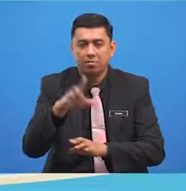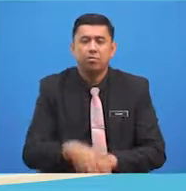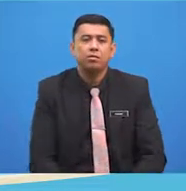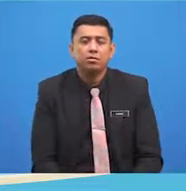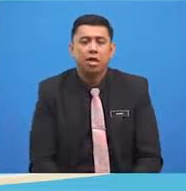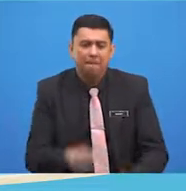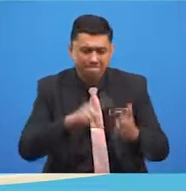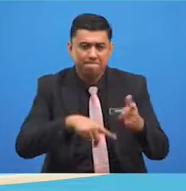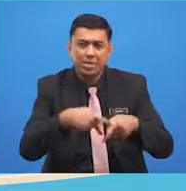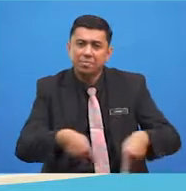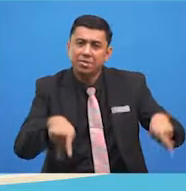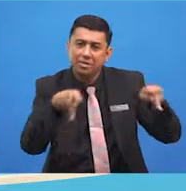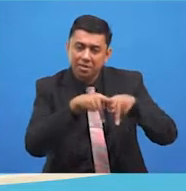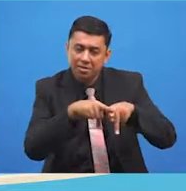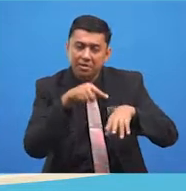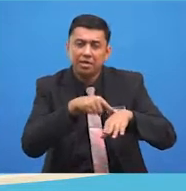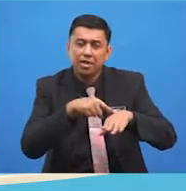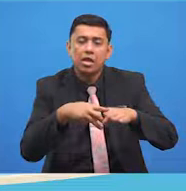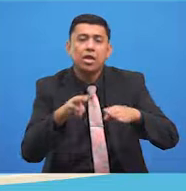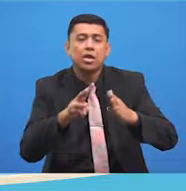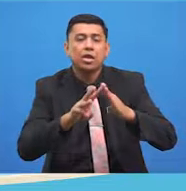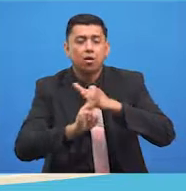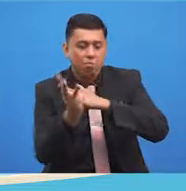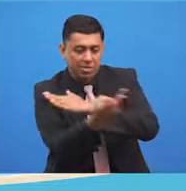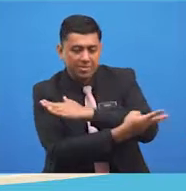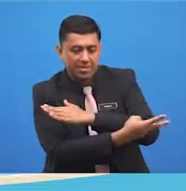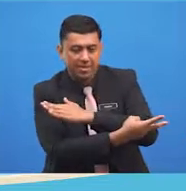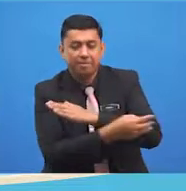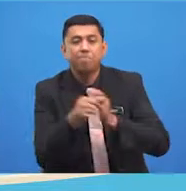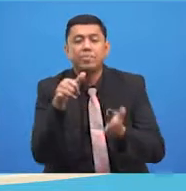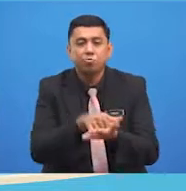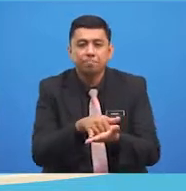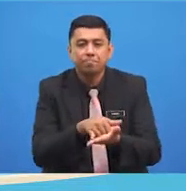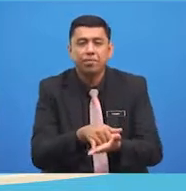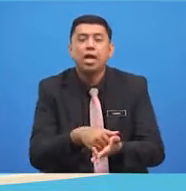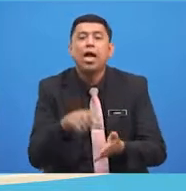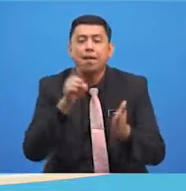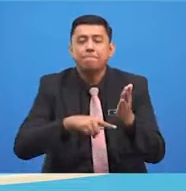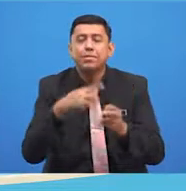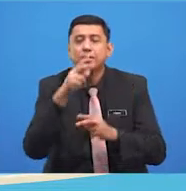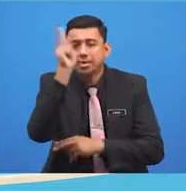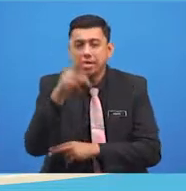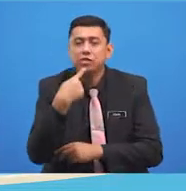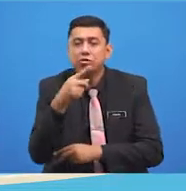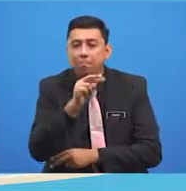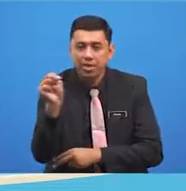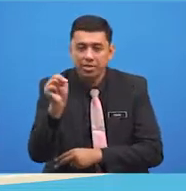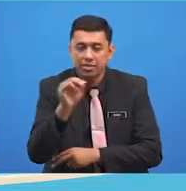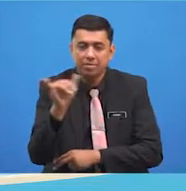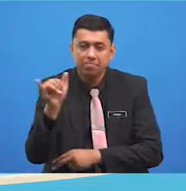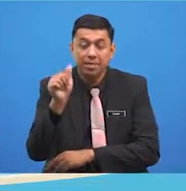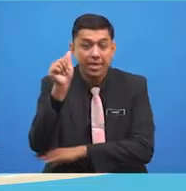kepentingan sumber mineral di kawasan belorek dalam peta? Apakah jawapannya, murid-murid?